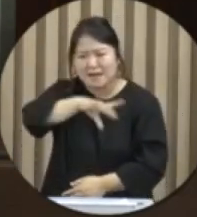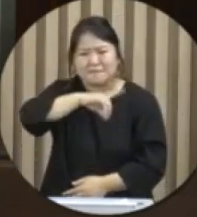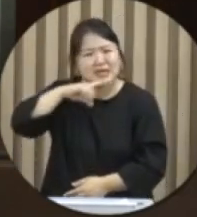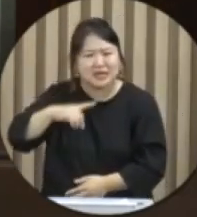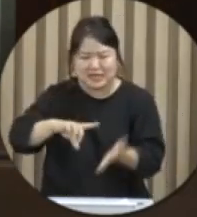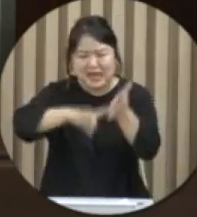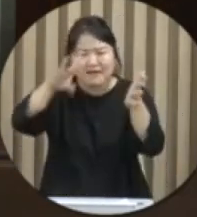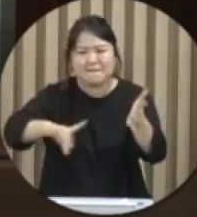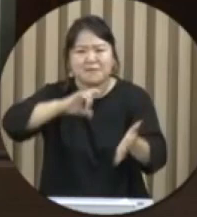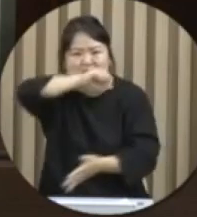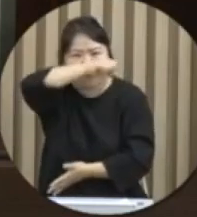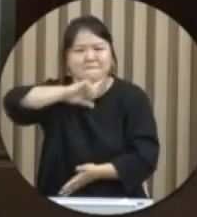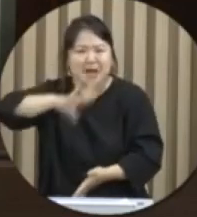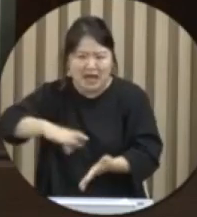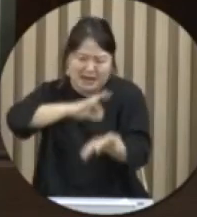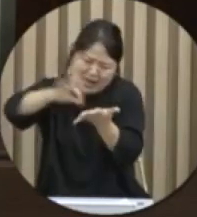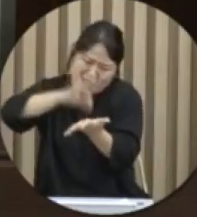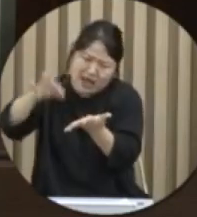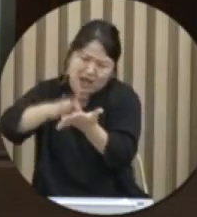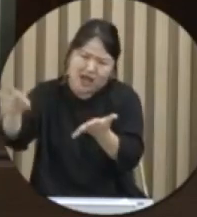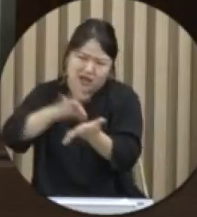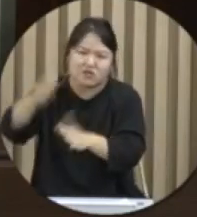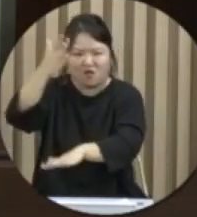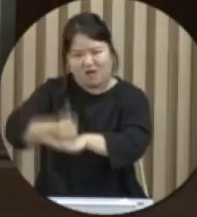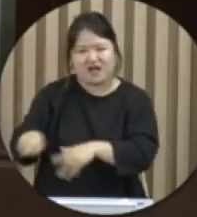낭비하는 결과를 초래하게 될 것입니다